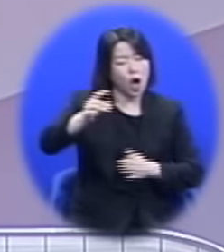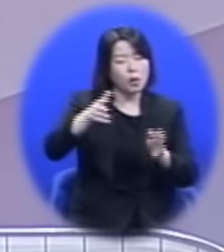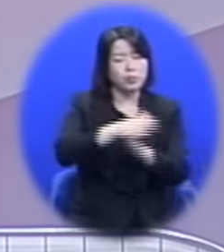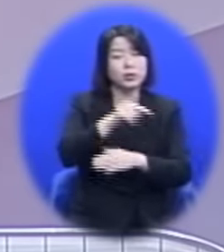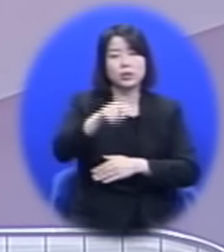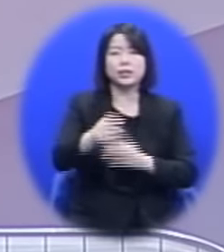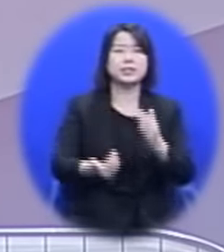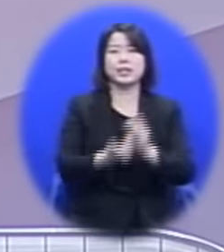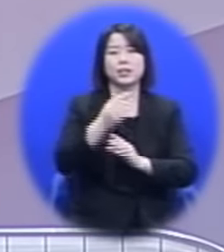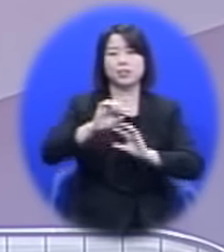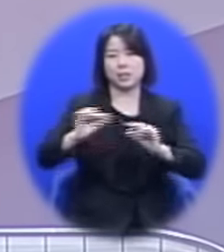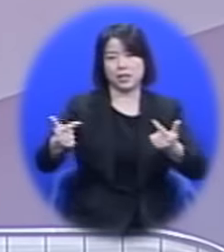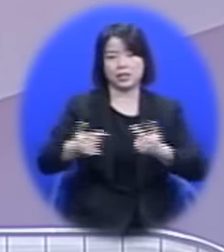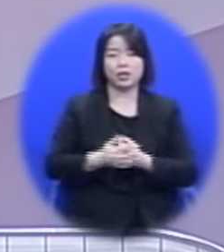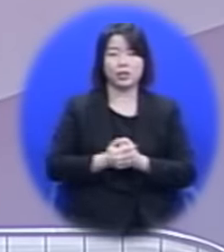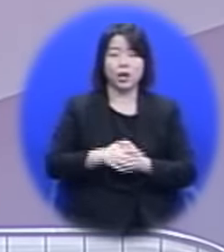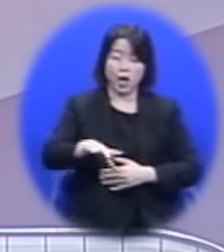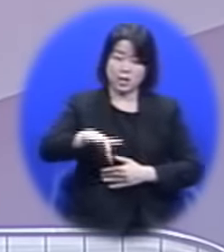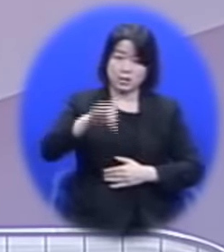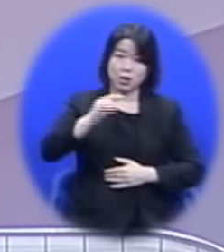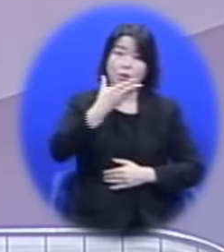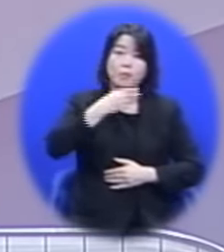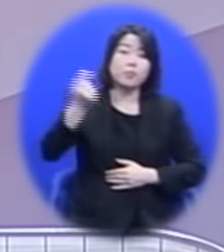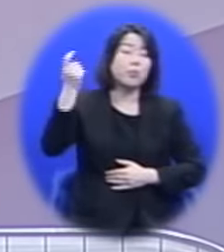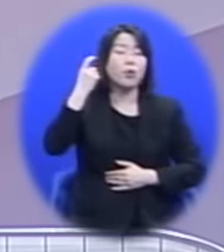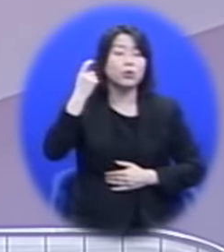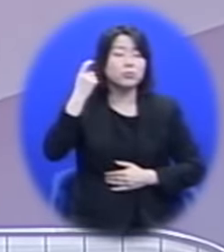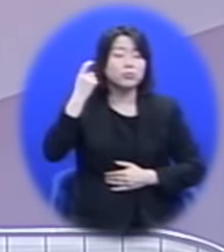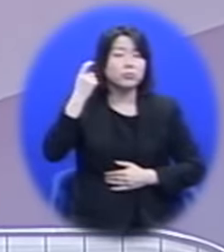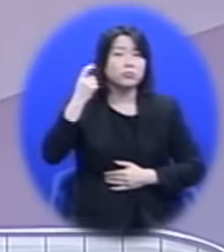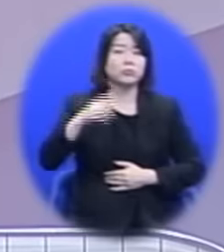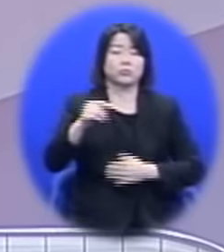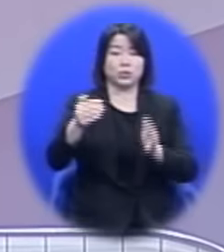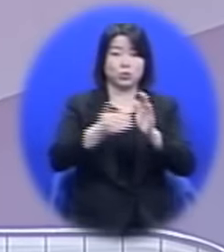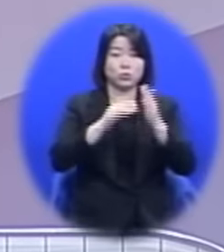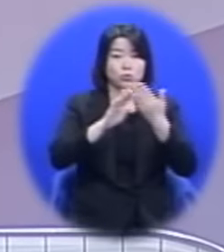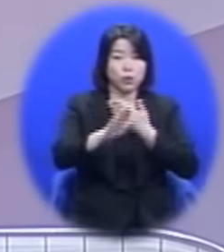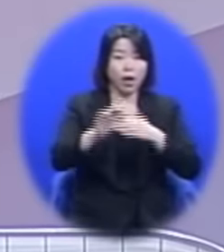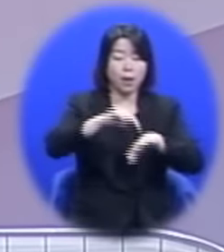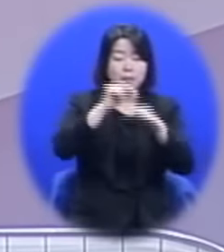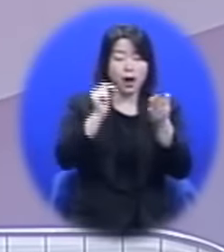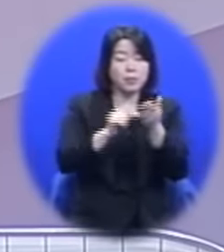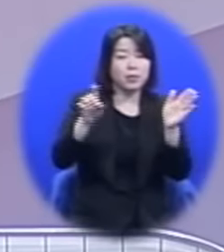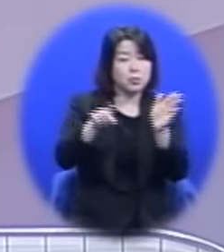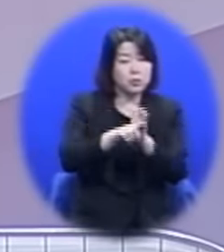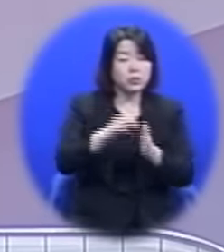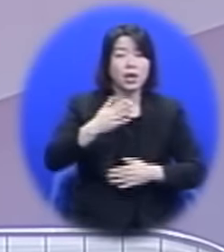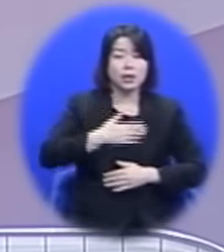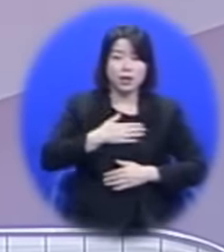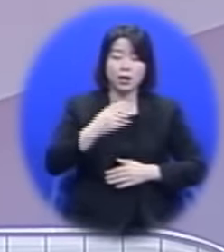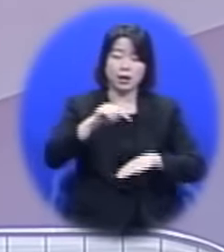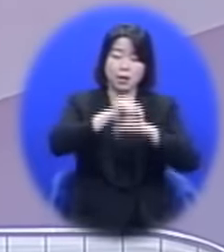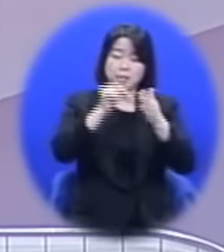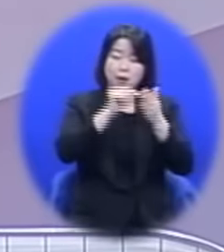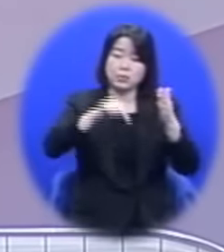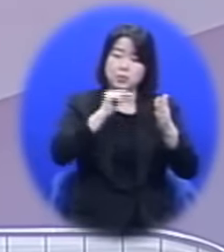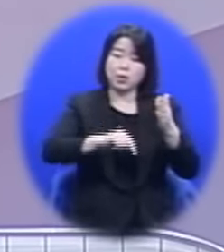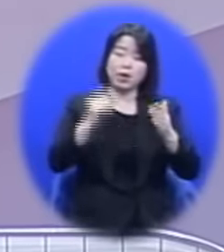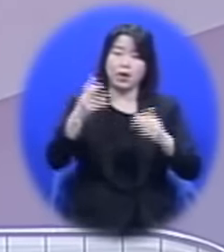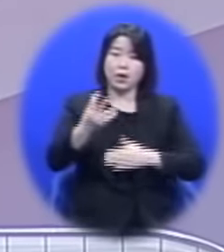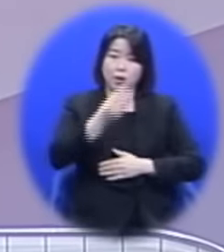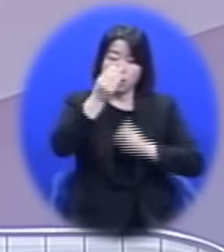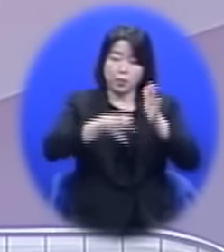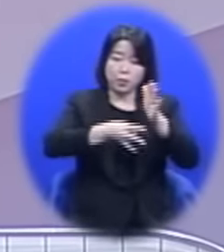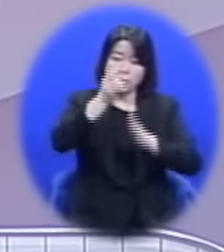아닙니다. 처음 복음을 들었다고 마음에 믿어지고 내 마음의 시온의 대로가 생기는 것은 아닙니다.